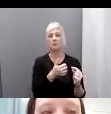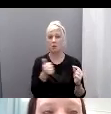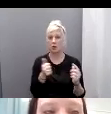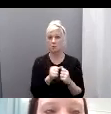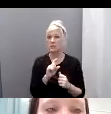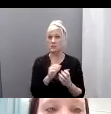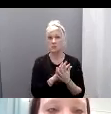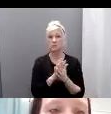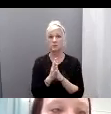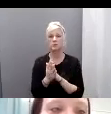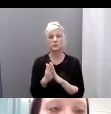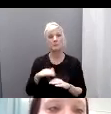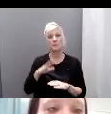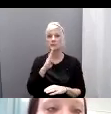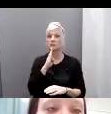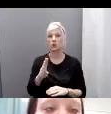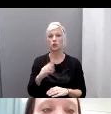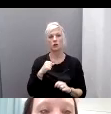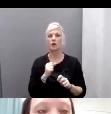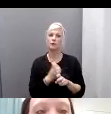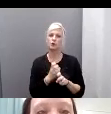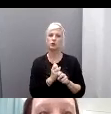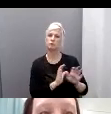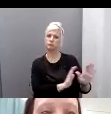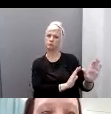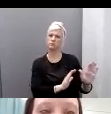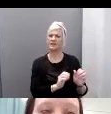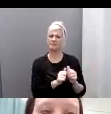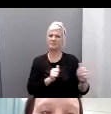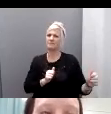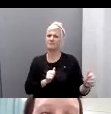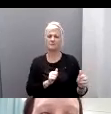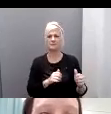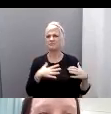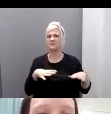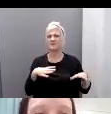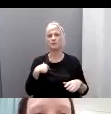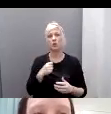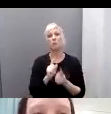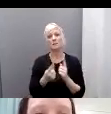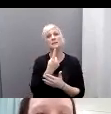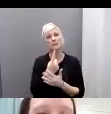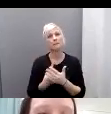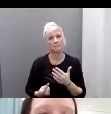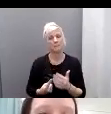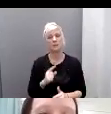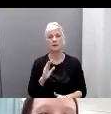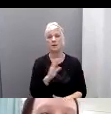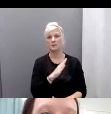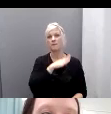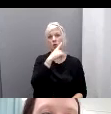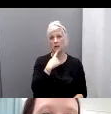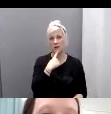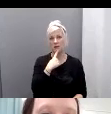seriöst försökte jag stöta bort honom och sa att jag kommer bli sämre. Hans föräldrar ifrågasatte